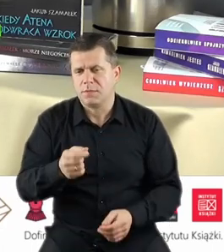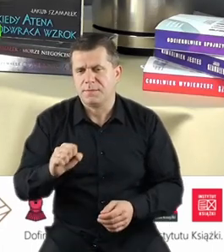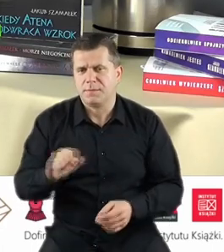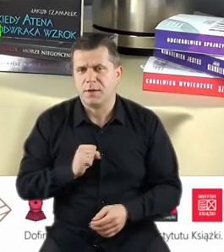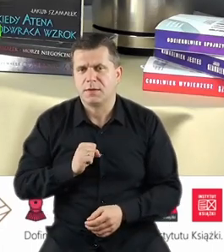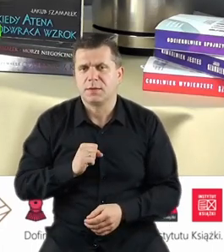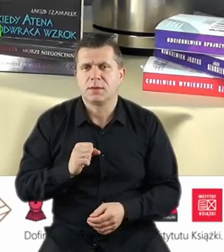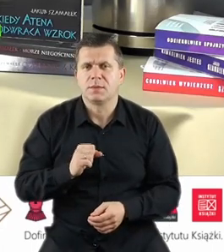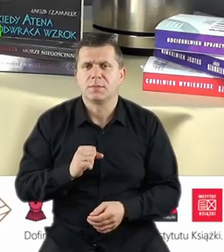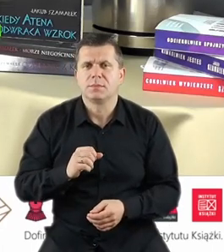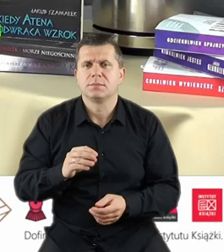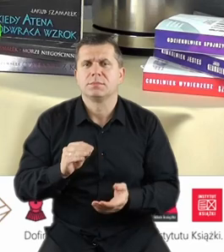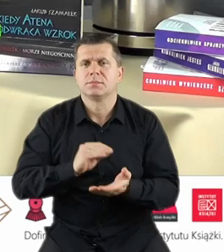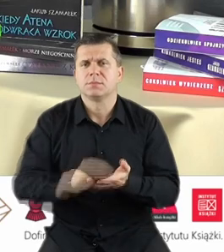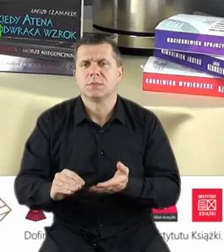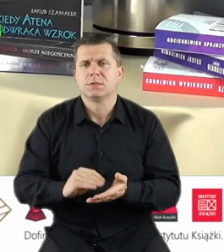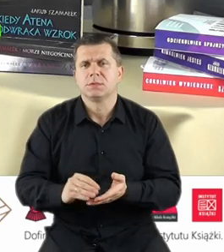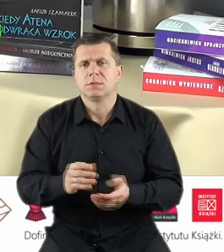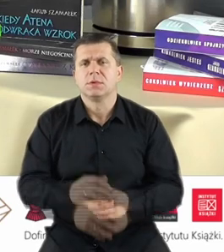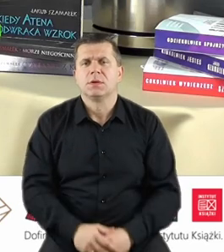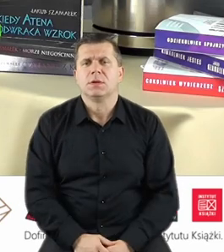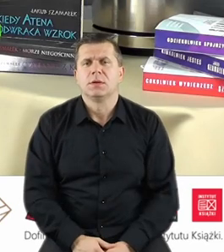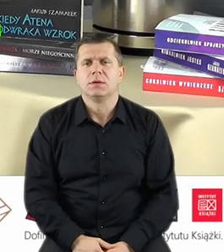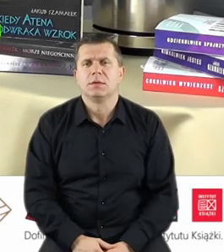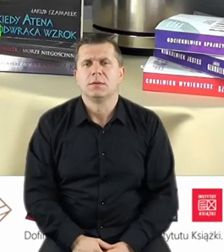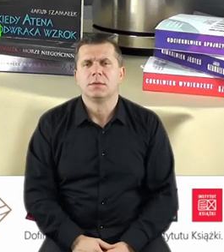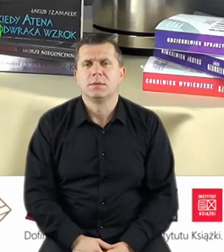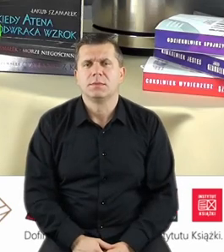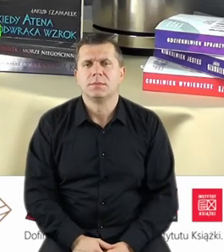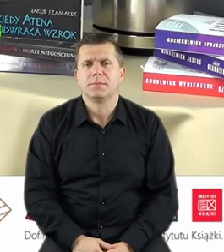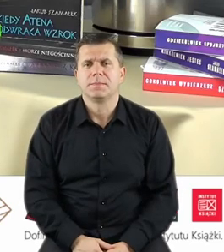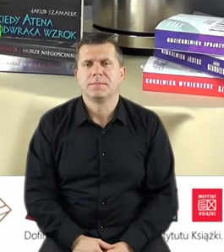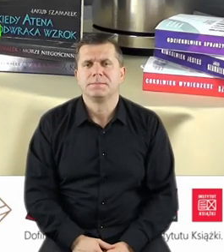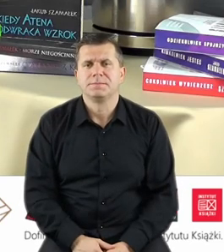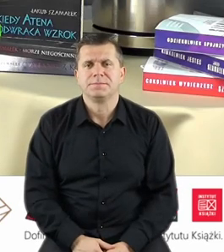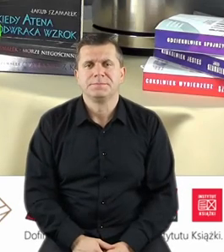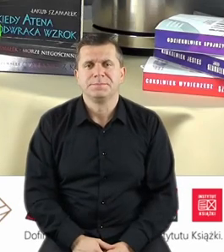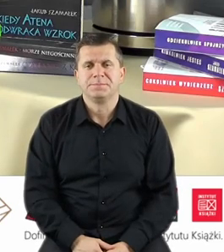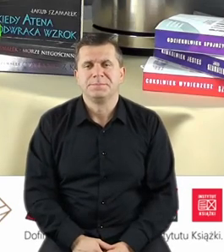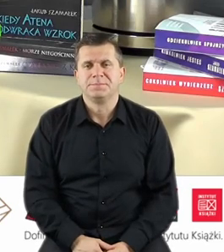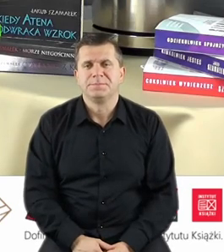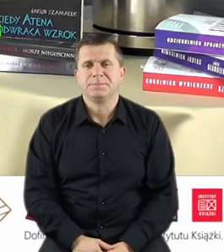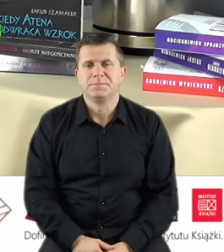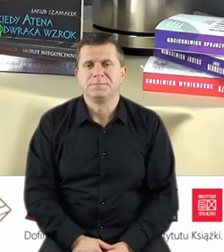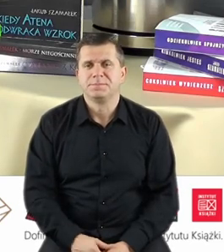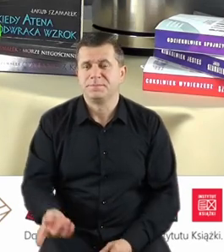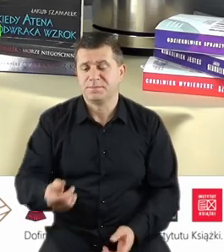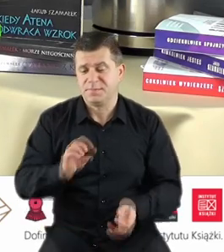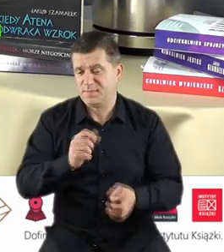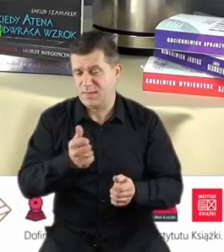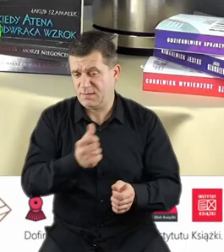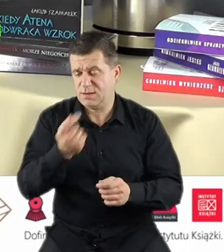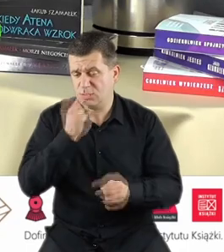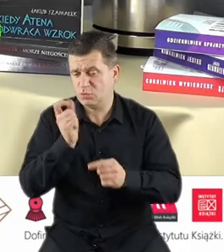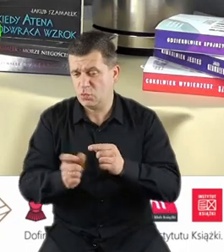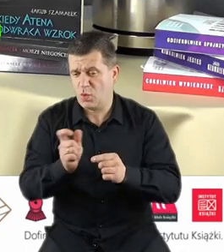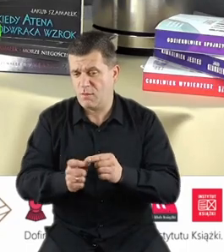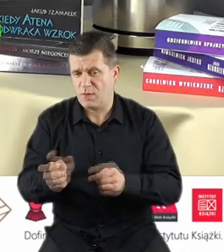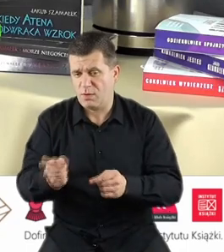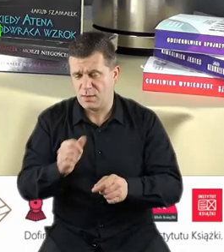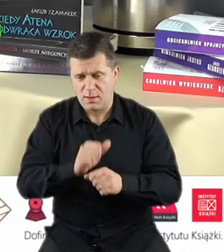w książce Wszyscy kłamią Stevensona Davidowica. Także już samo to, jakie słowa